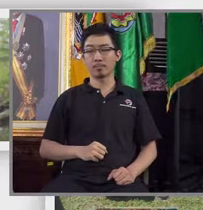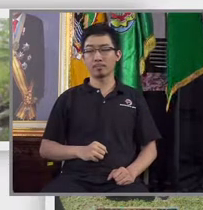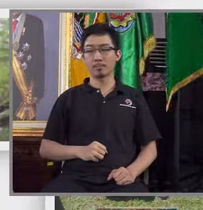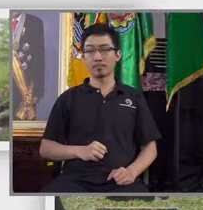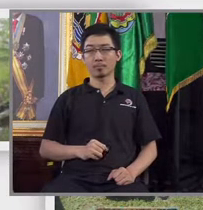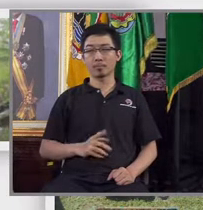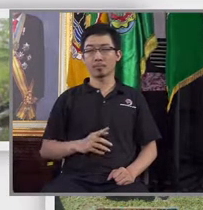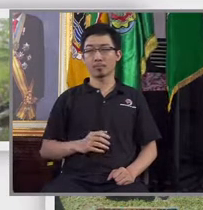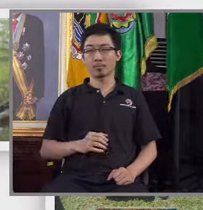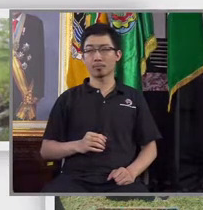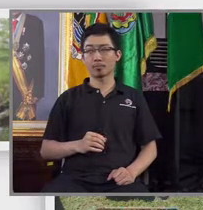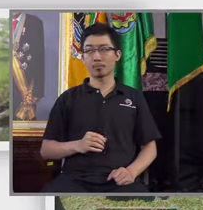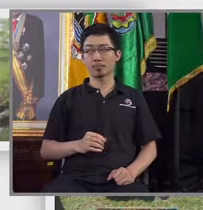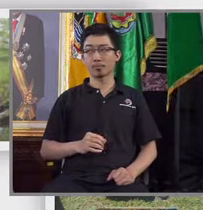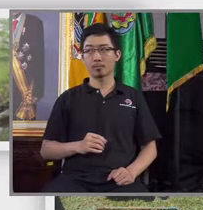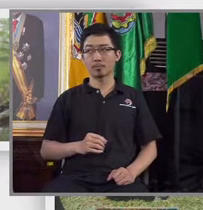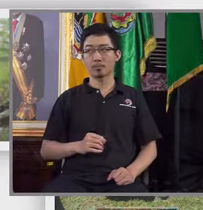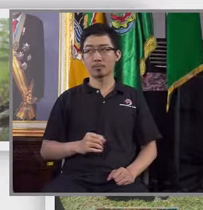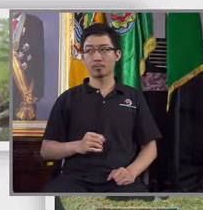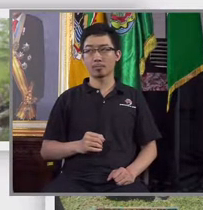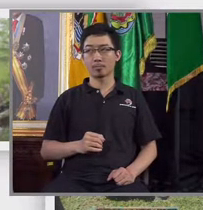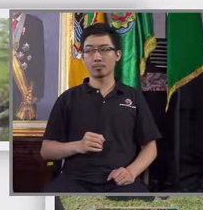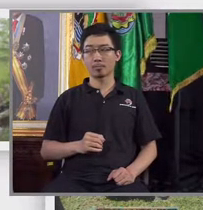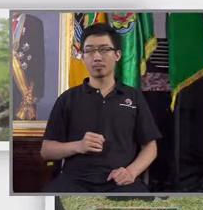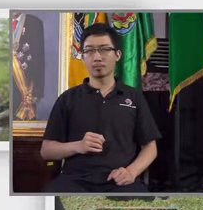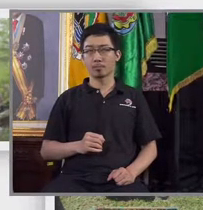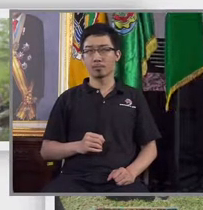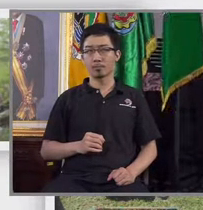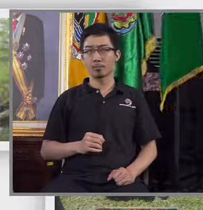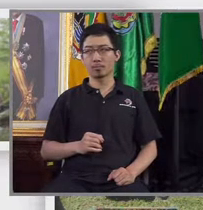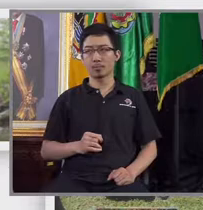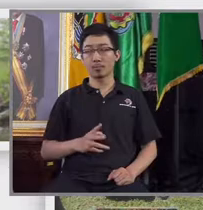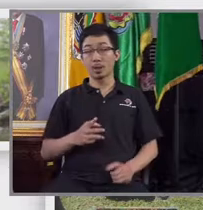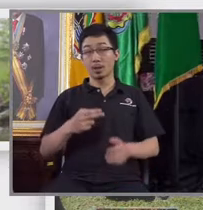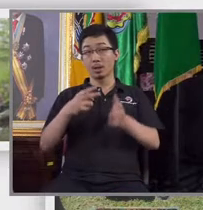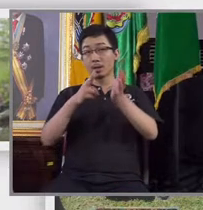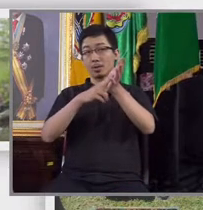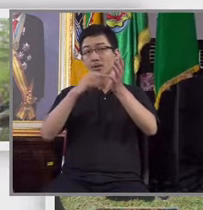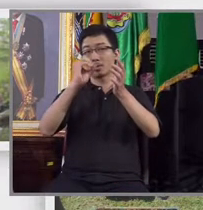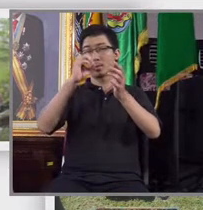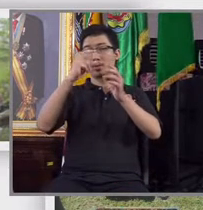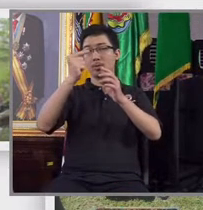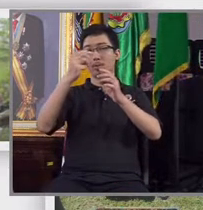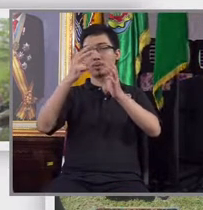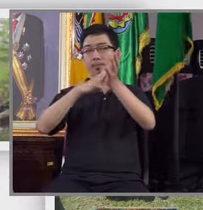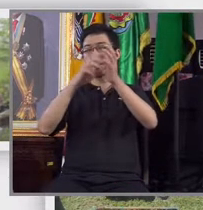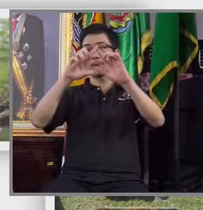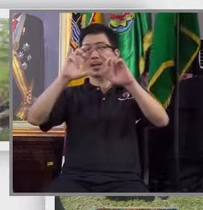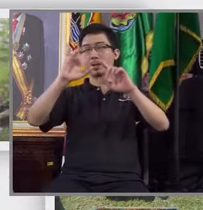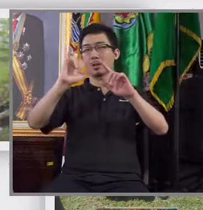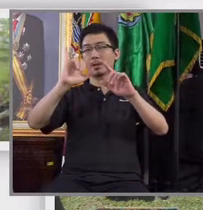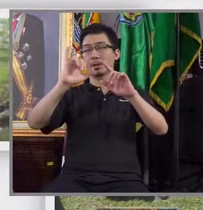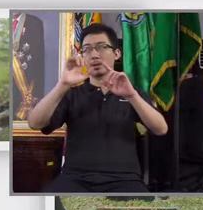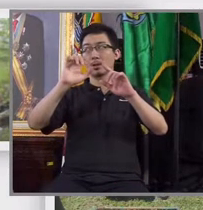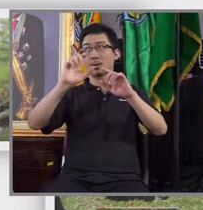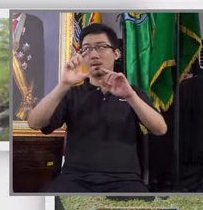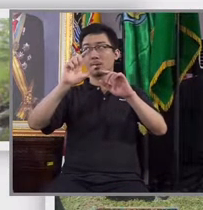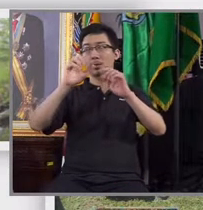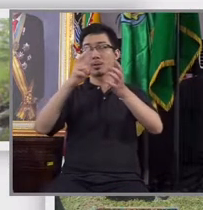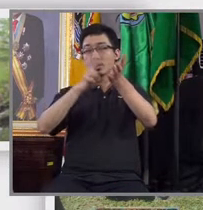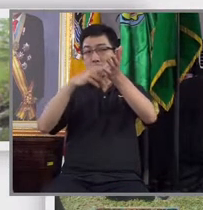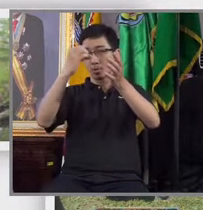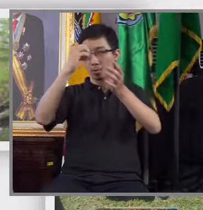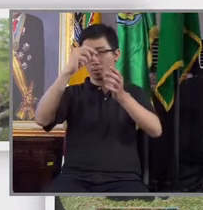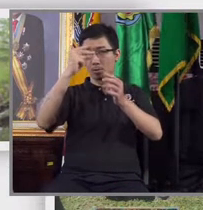Suko dan beberapa embuk Disamping itu juga normalisasi dan penanganan tanggul kritis sungai-sungai dalam kewenangan pusat